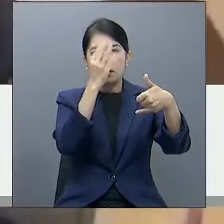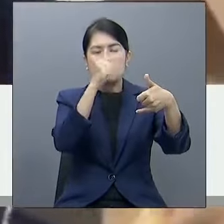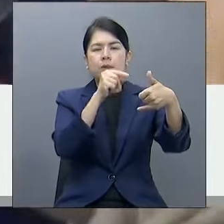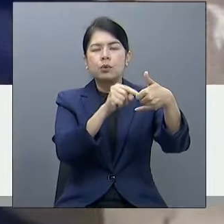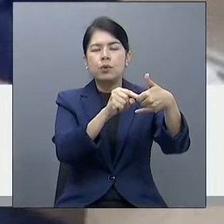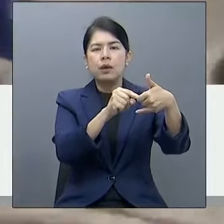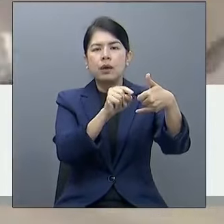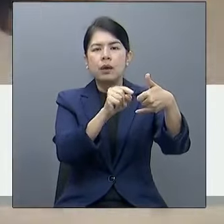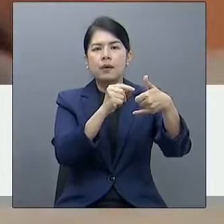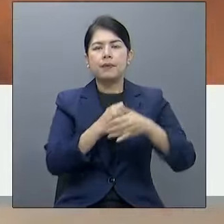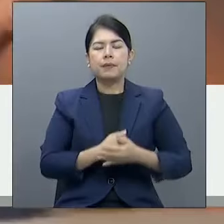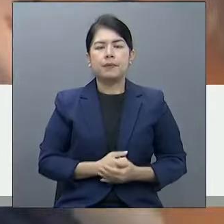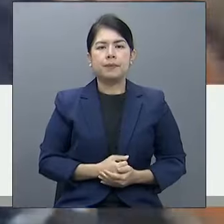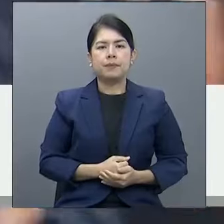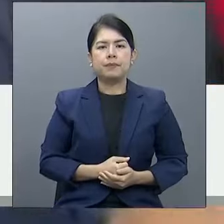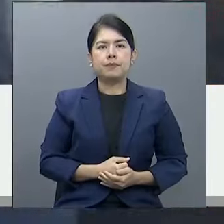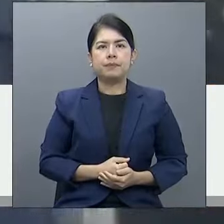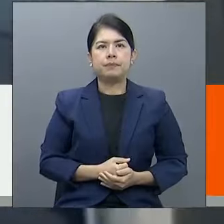เราขอโทษเลยเดี๋ยวขออนุญาต